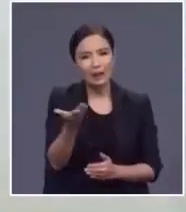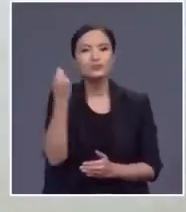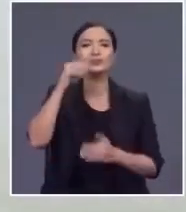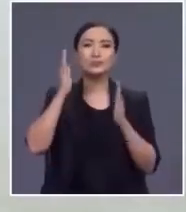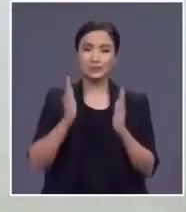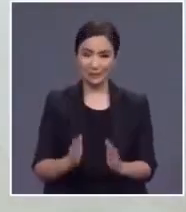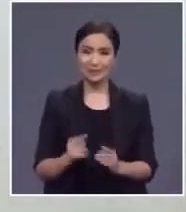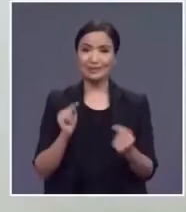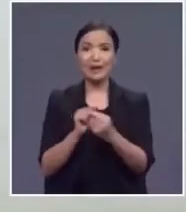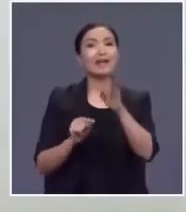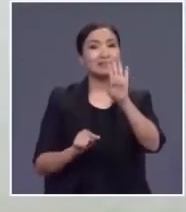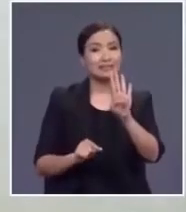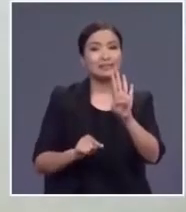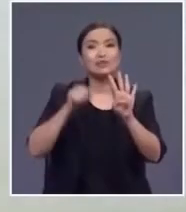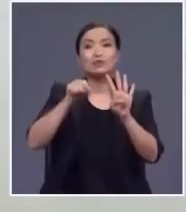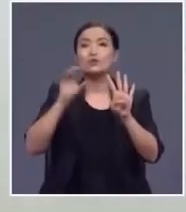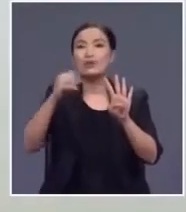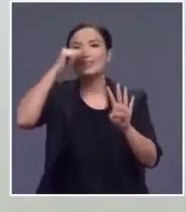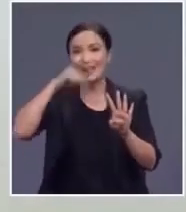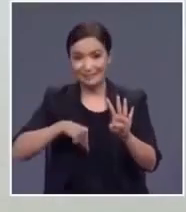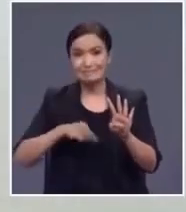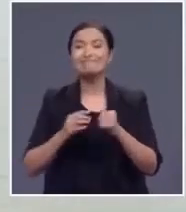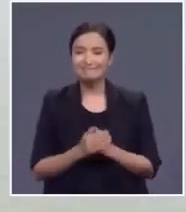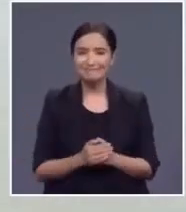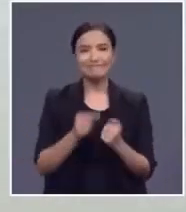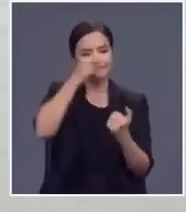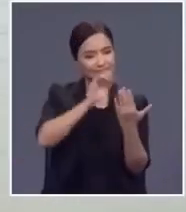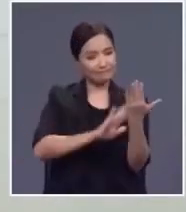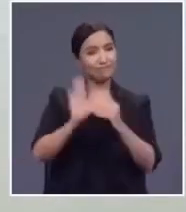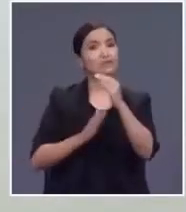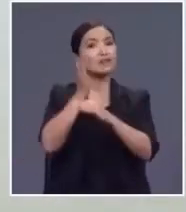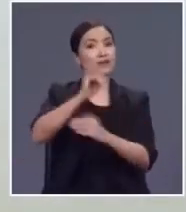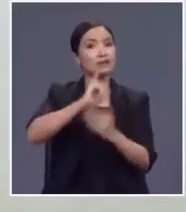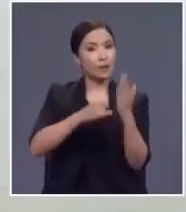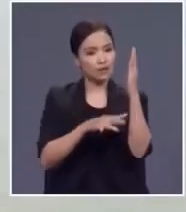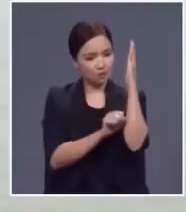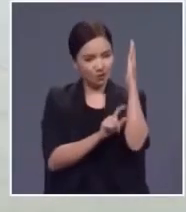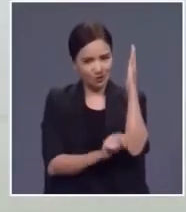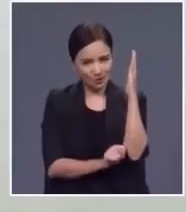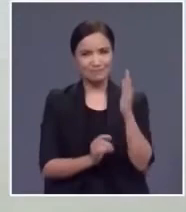Thailand 4.0 ของรัฐบาลครับเดินหน้าประเทศไทยวันนี้ที่จังหวัดสตูลสวัสดีครับ